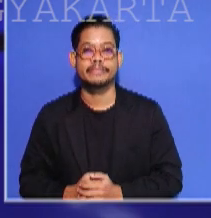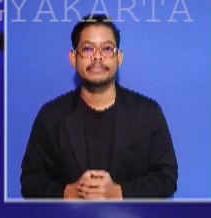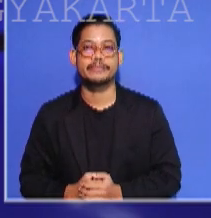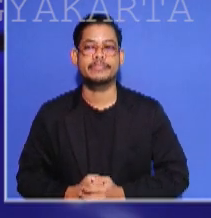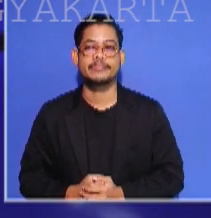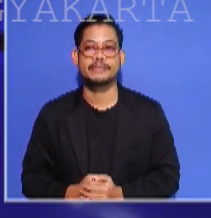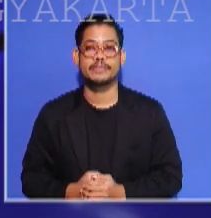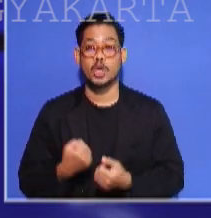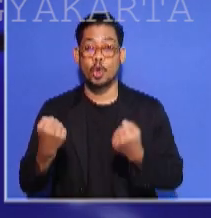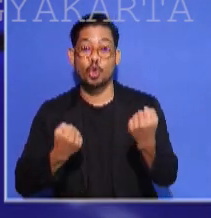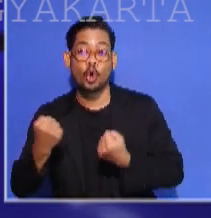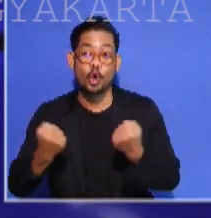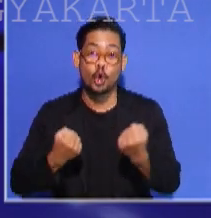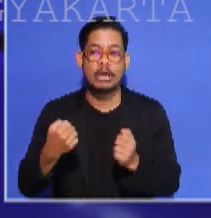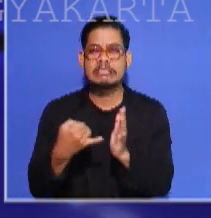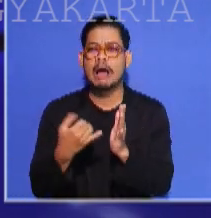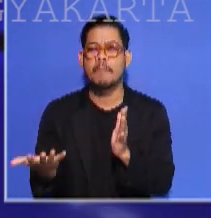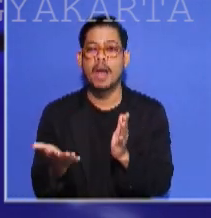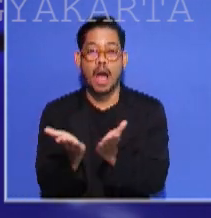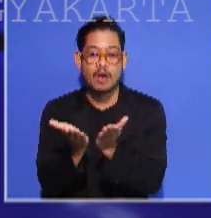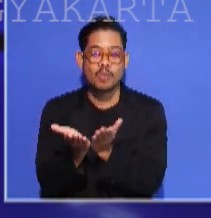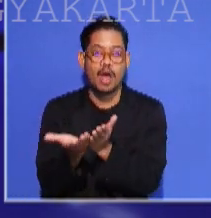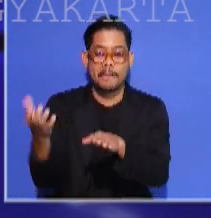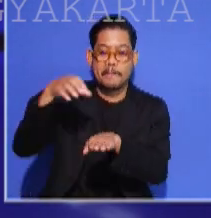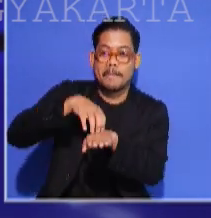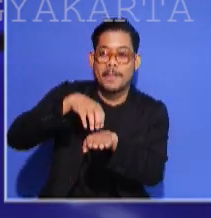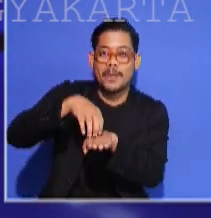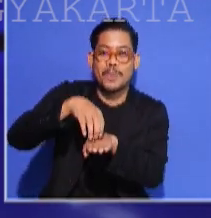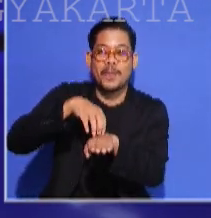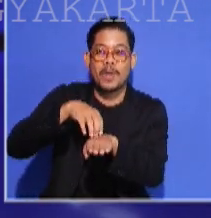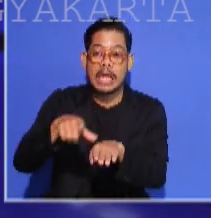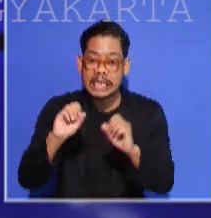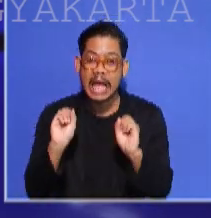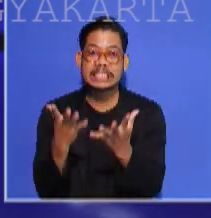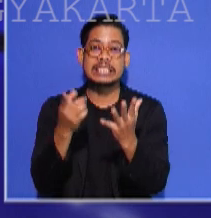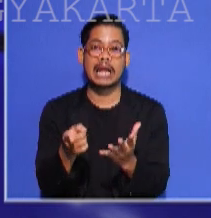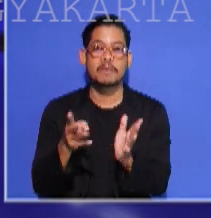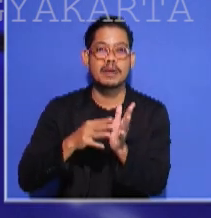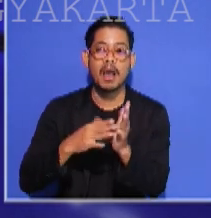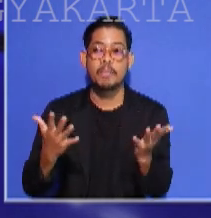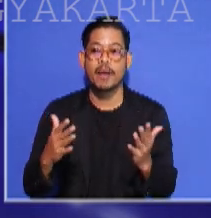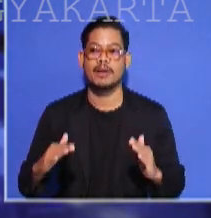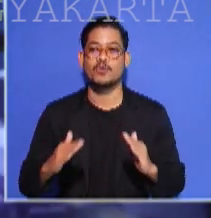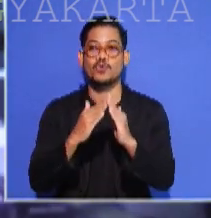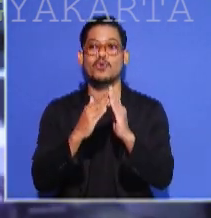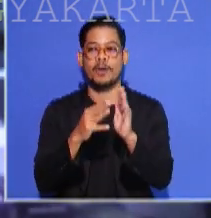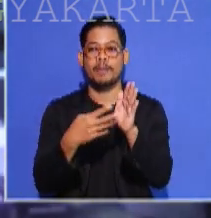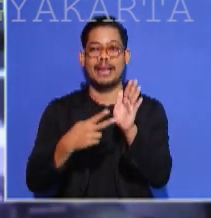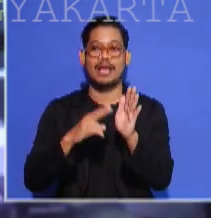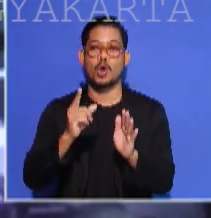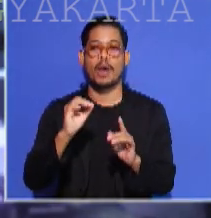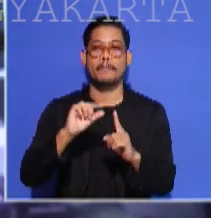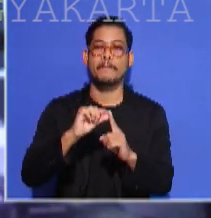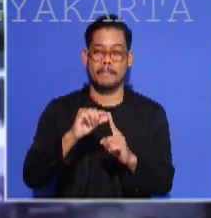sebuah truk bermuatan kayu gelondongan mengalami kecelakaan tunggal di kawasan perbukitan Menoreh Kabupaten Kulon Progo kecelakaan diakibatkan